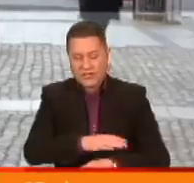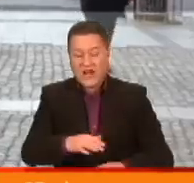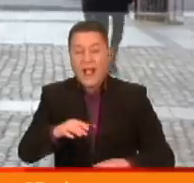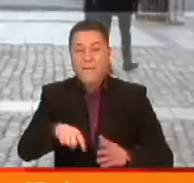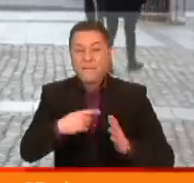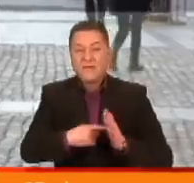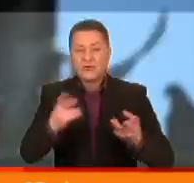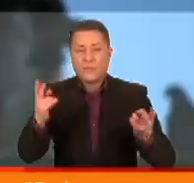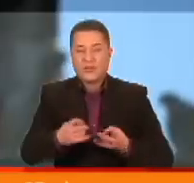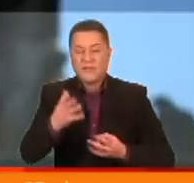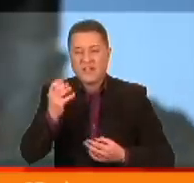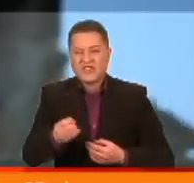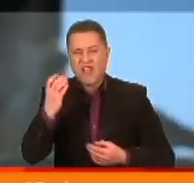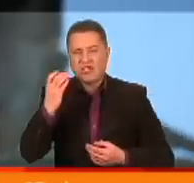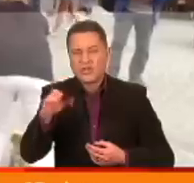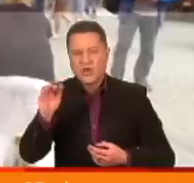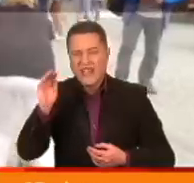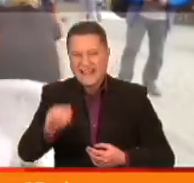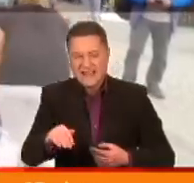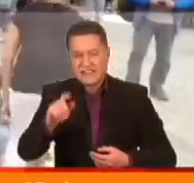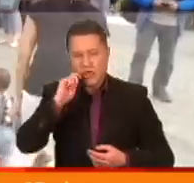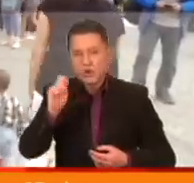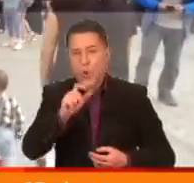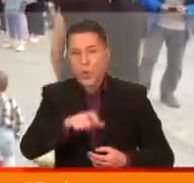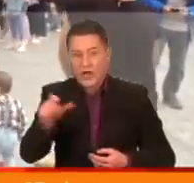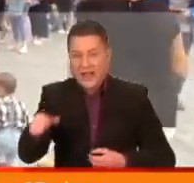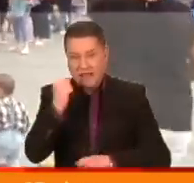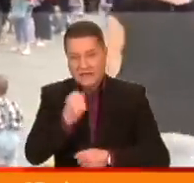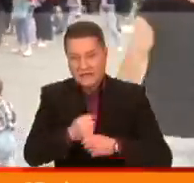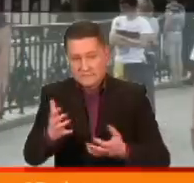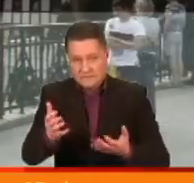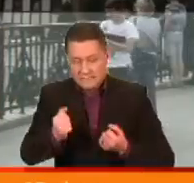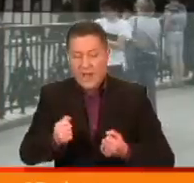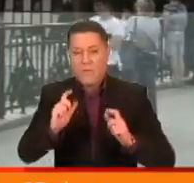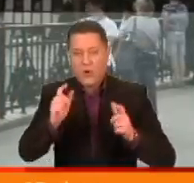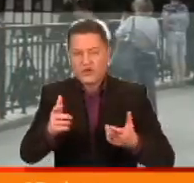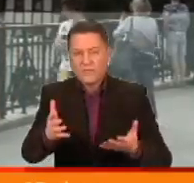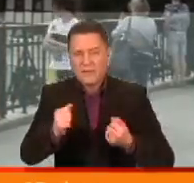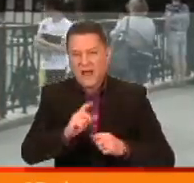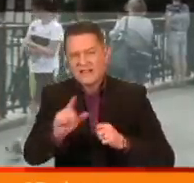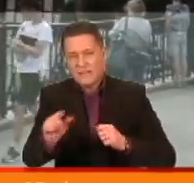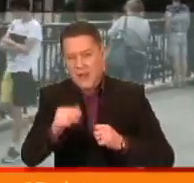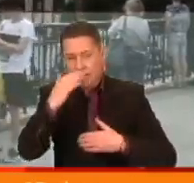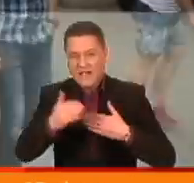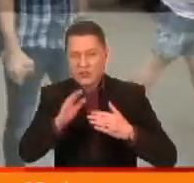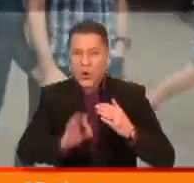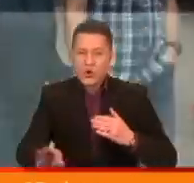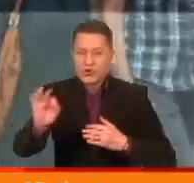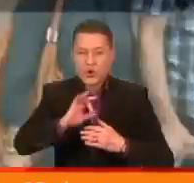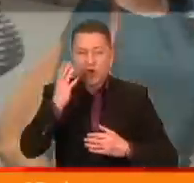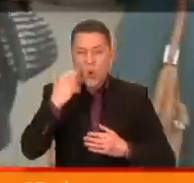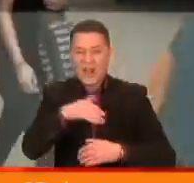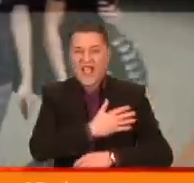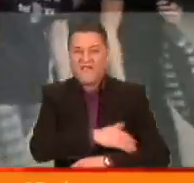місту потрібна ще сотня тисяч українців. А також погоджувався приймати мігрантів із Близького Сходу, коли Варшава